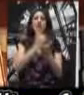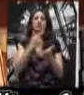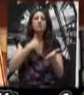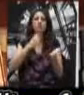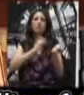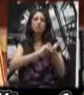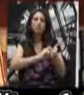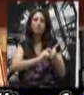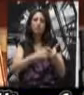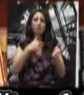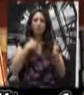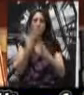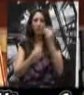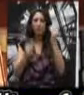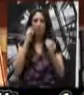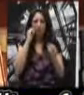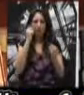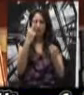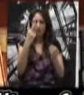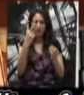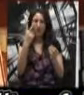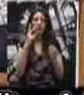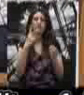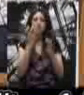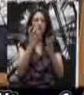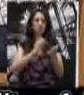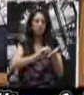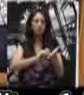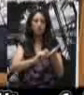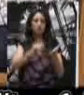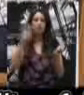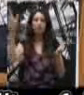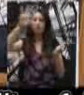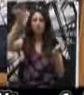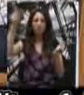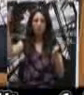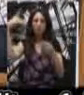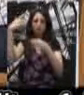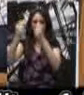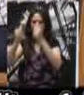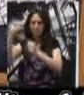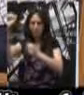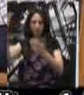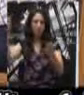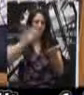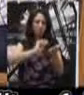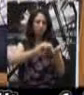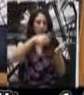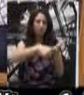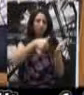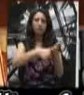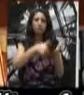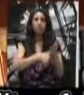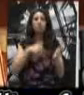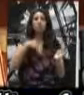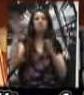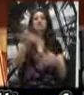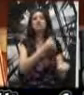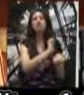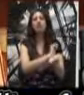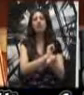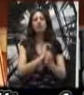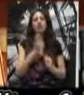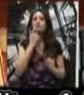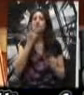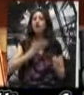اللي ماضيه وانا وولادي الاثنين وجوزي يعني، مضنا كلنا يعني. وبعدين؟ بس وجيت